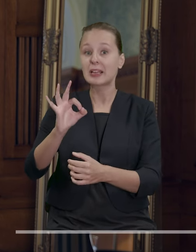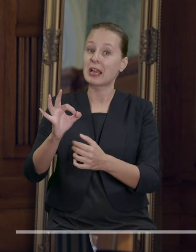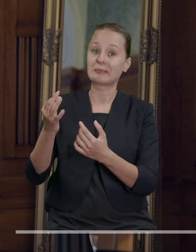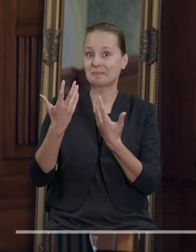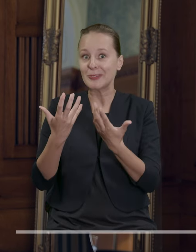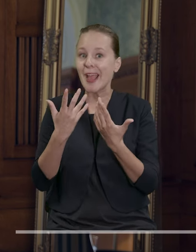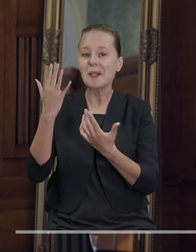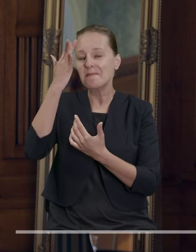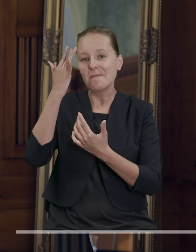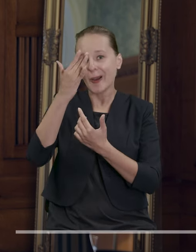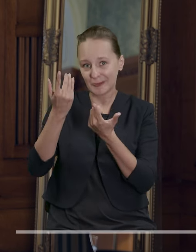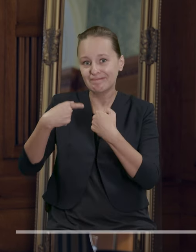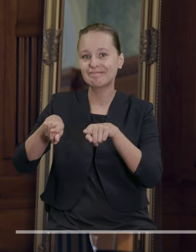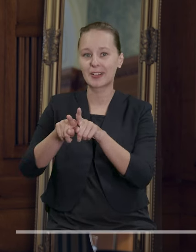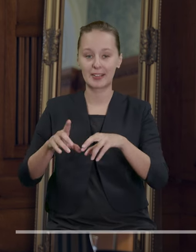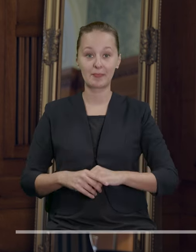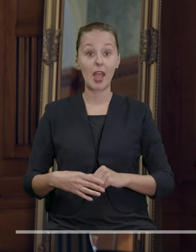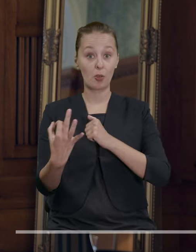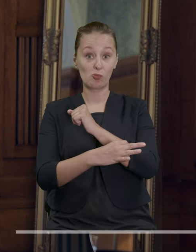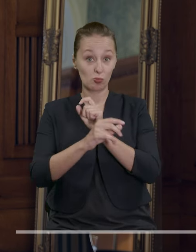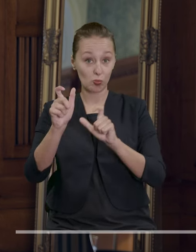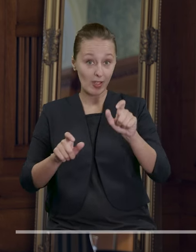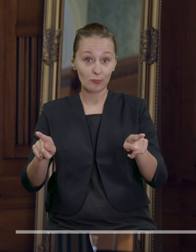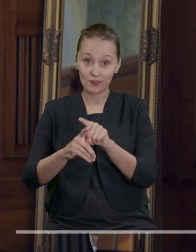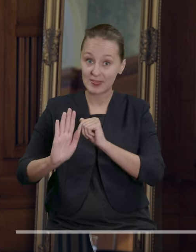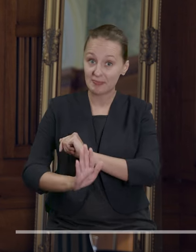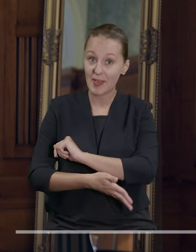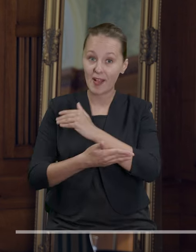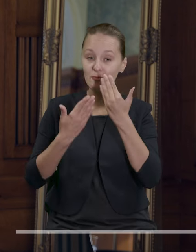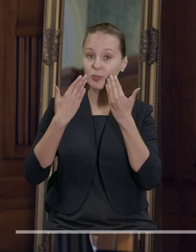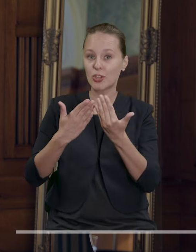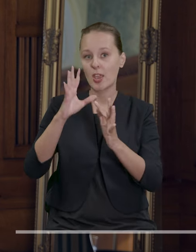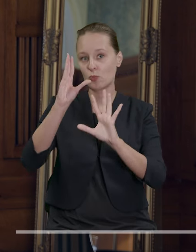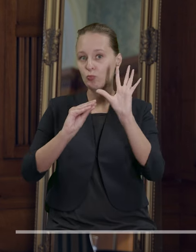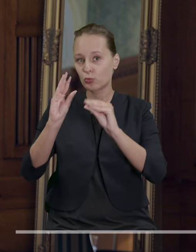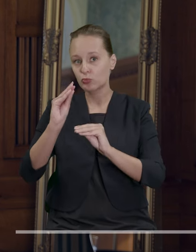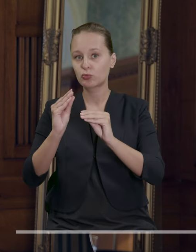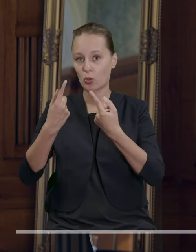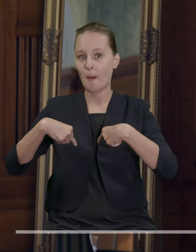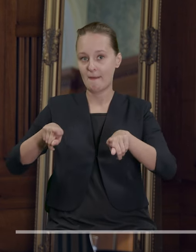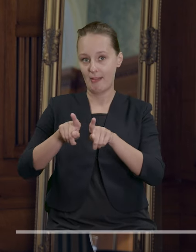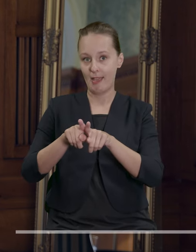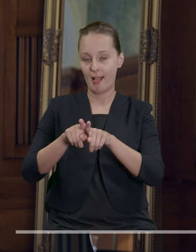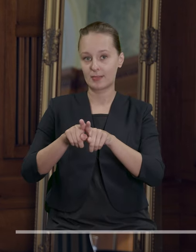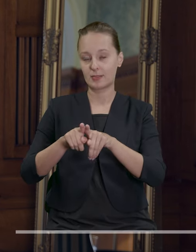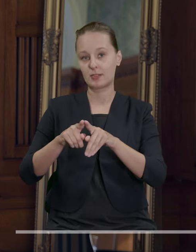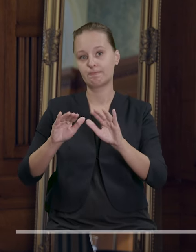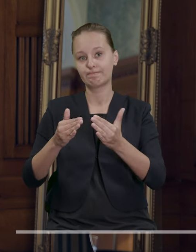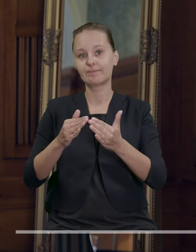sobie życzyli. Studentów wspieramy również dzięki budżetowi